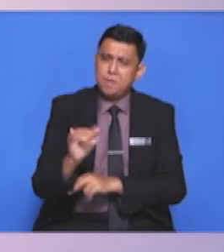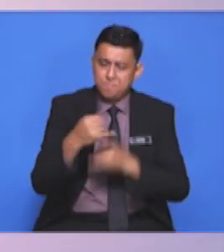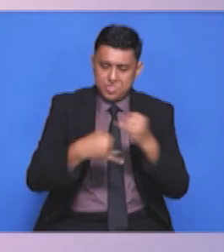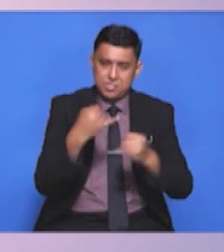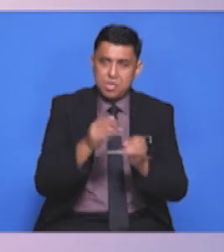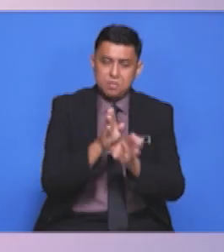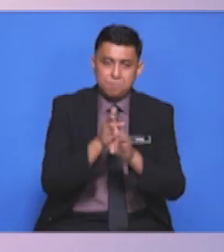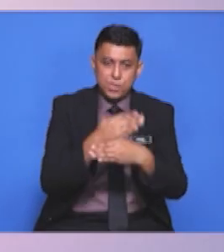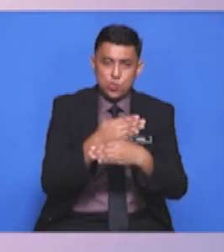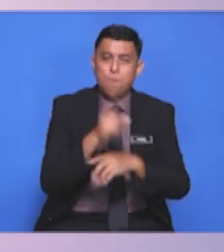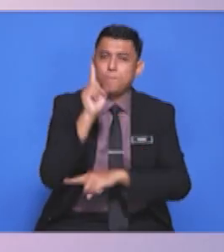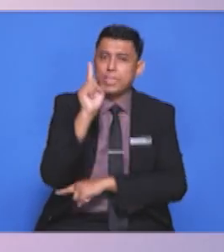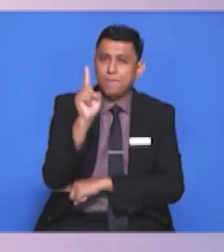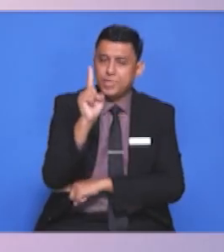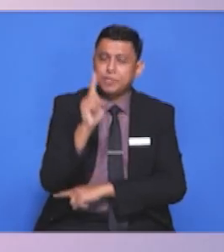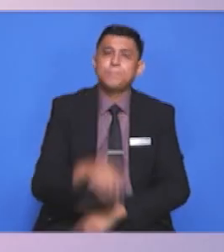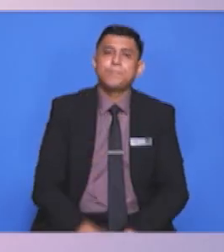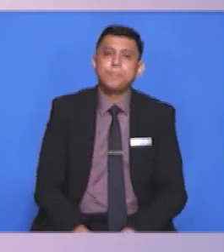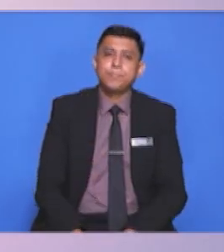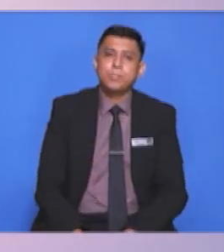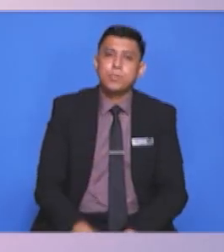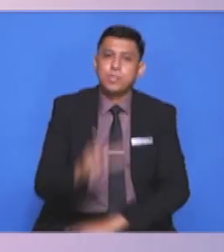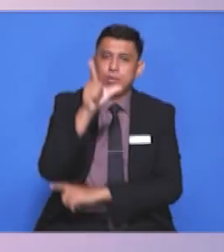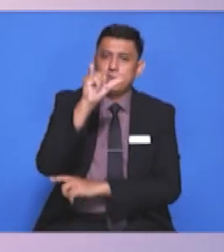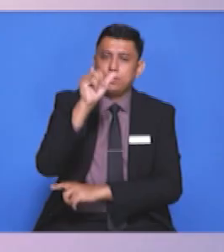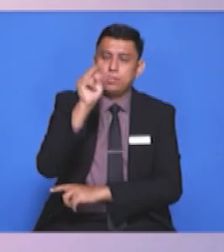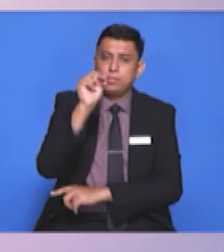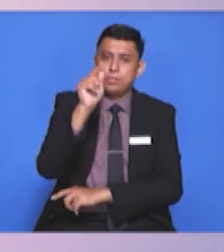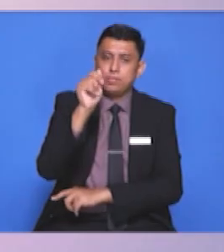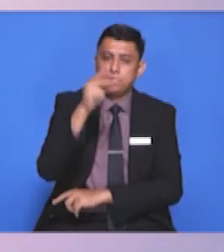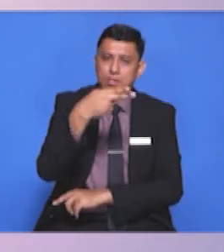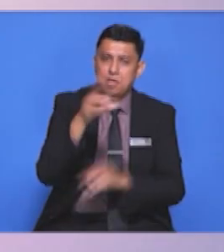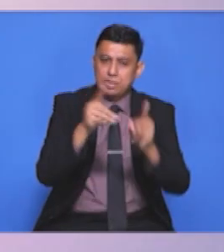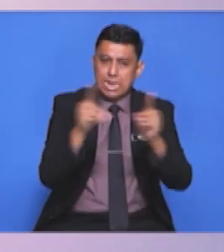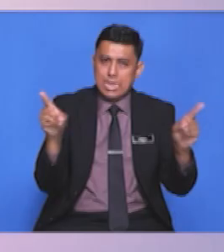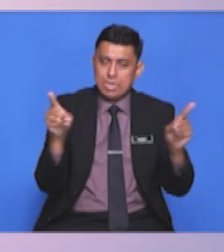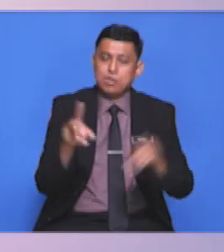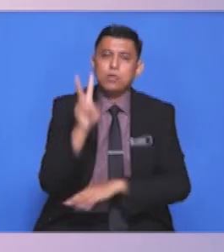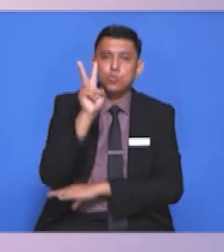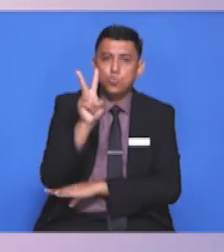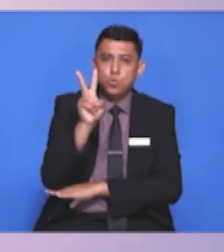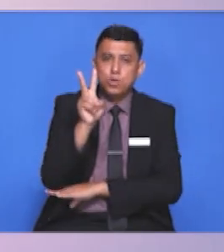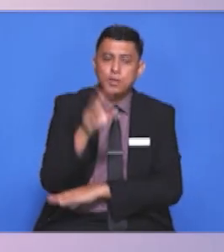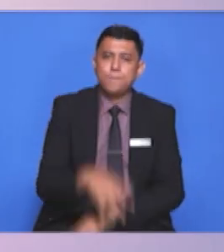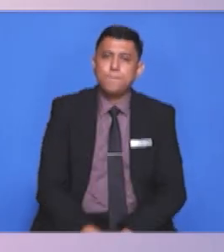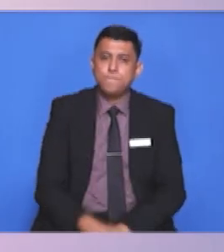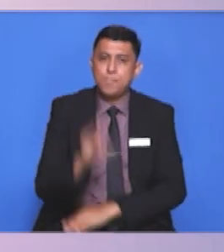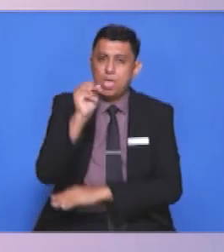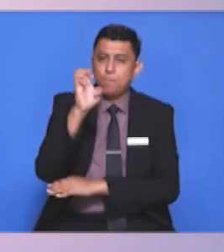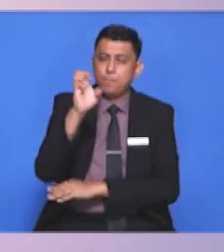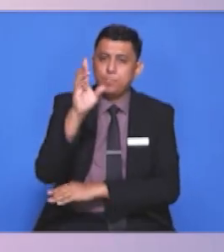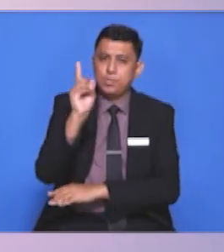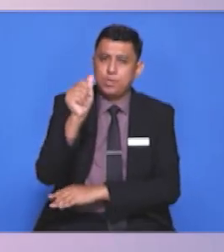pertama lintah darat kedua negara di medan